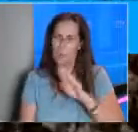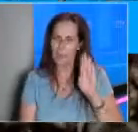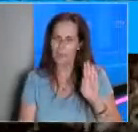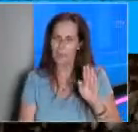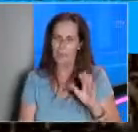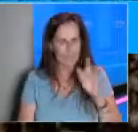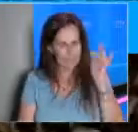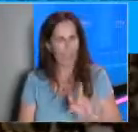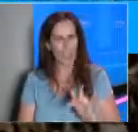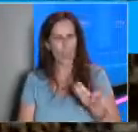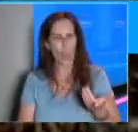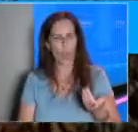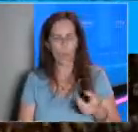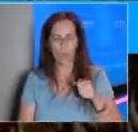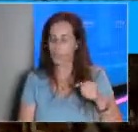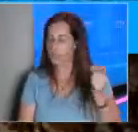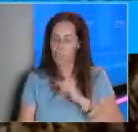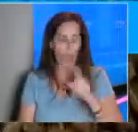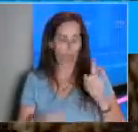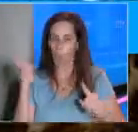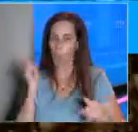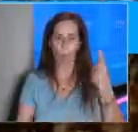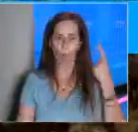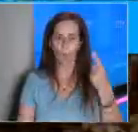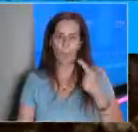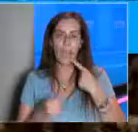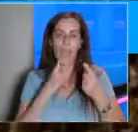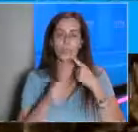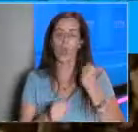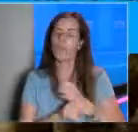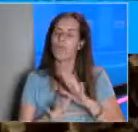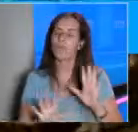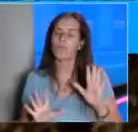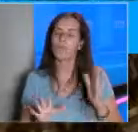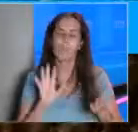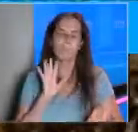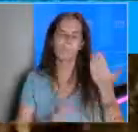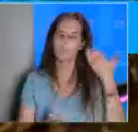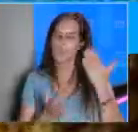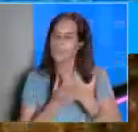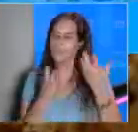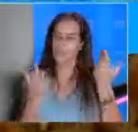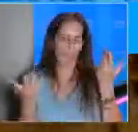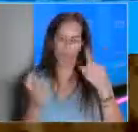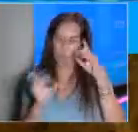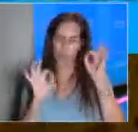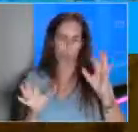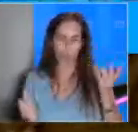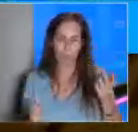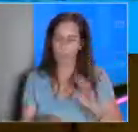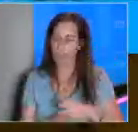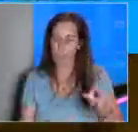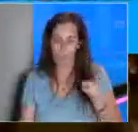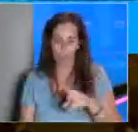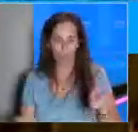אתה יודע, התנגדות חריפה, וזה לא קורה. השיח מתנהל פה באזורים שמזמן ברחו מגבול ההיגיון. מצד